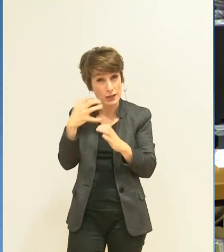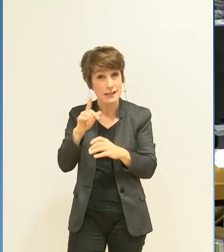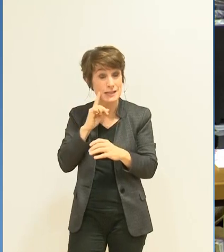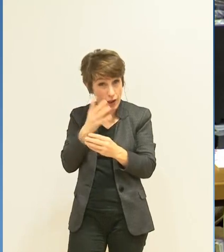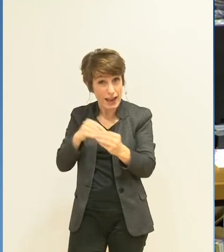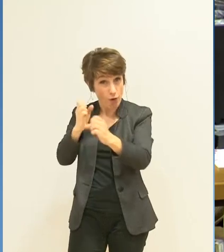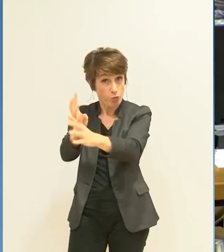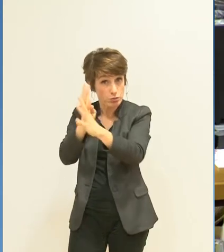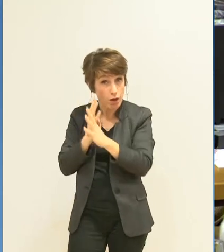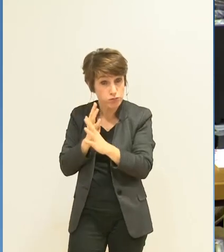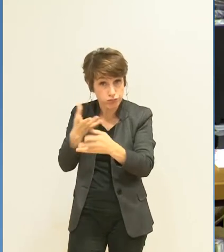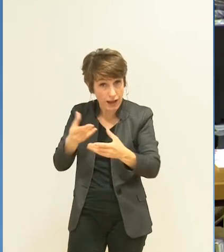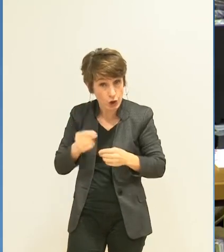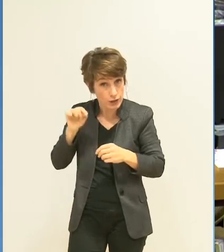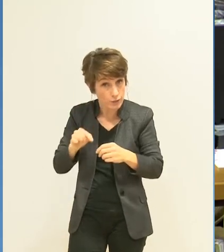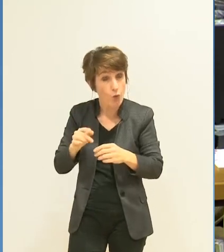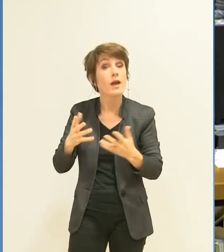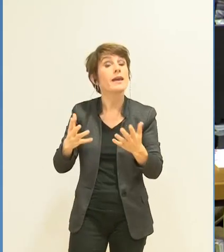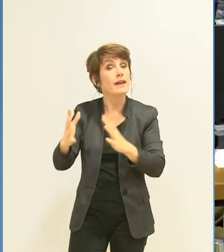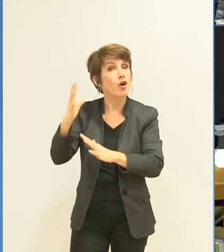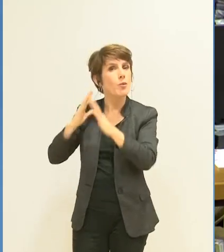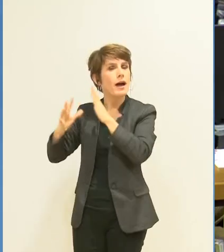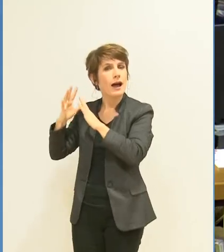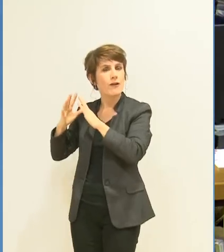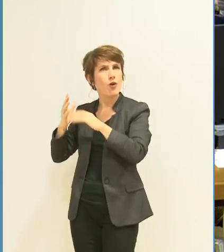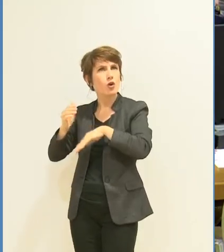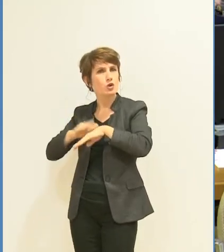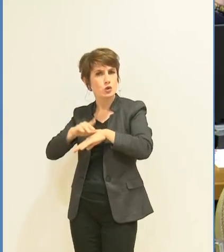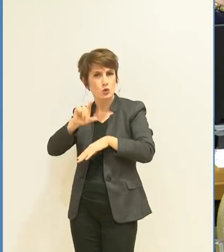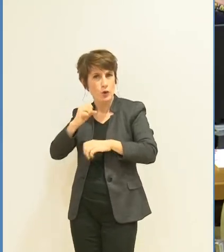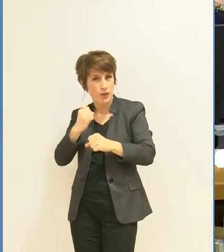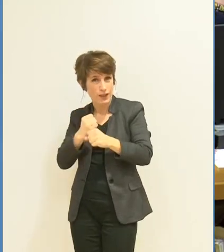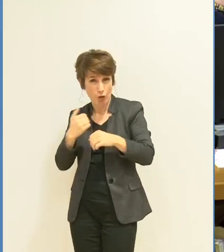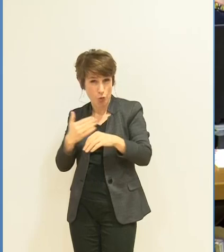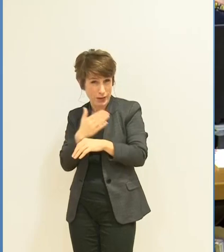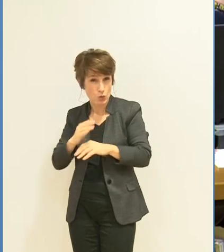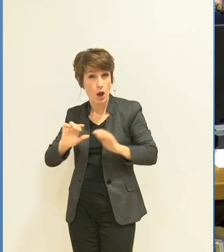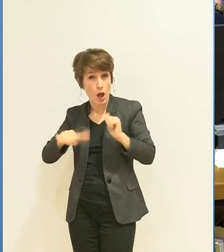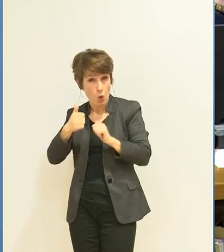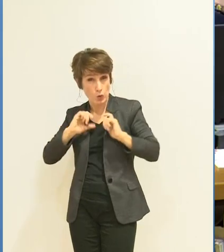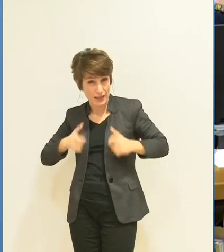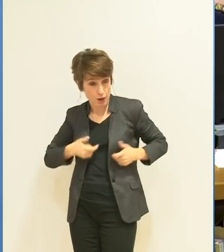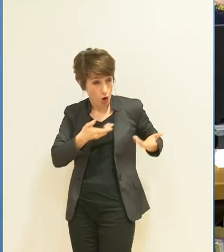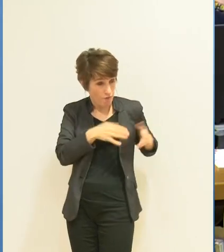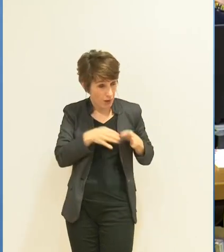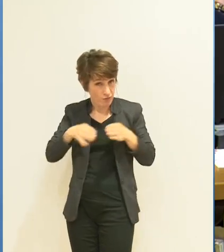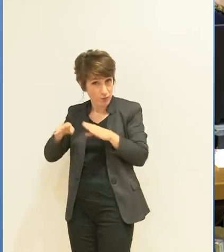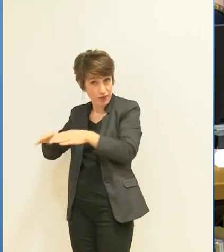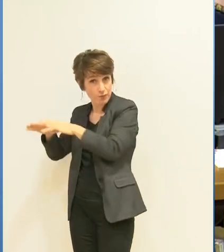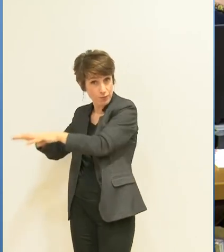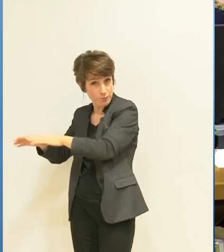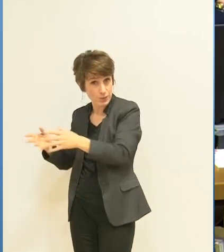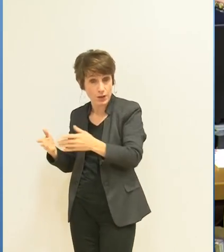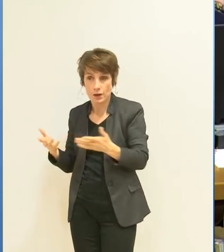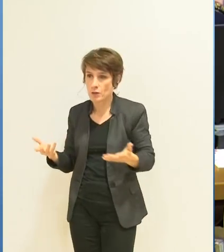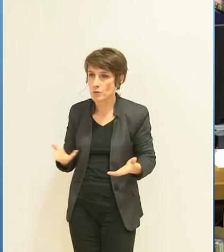d'autant que dans les années précédentes il ya eu quand même en vingt ans la fermeture de onze écoles donc ça ne signifie qu' il fallait